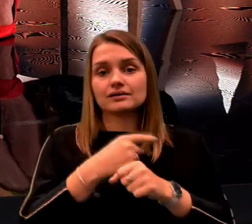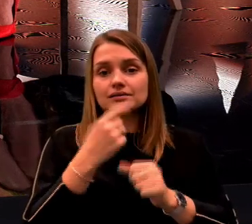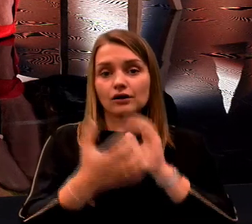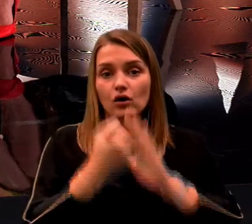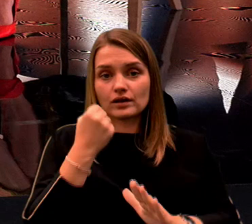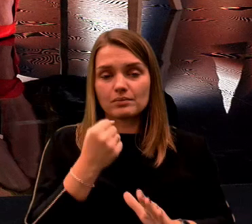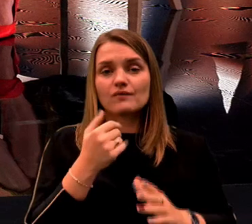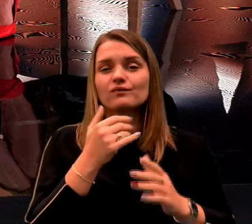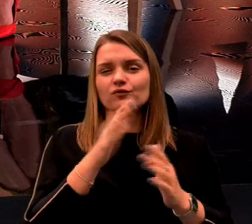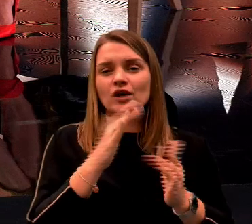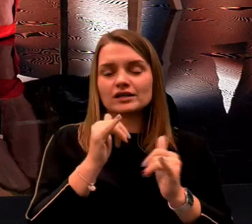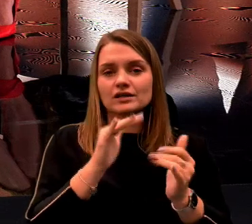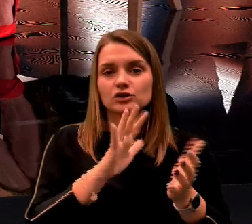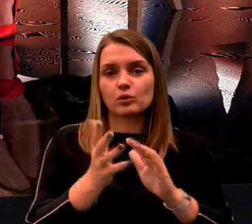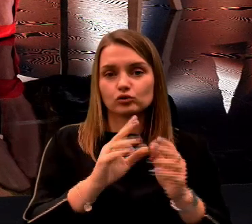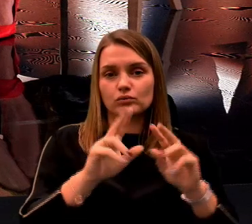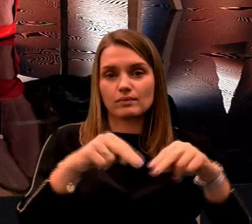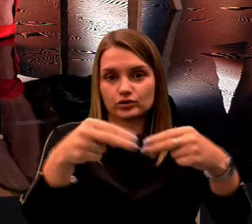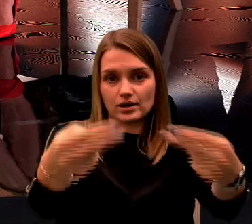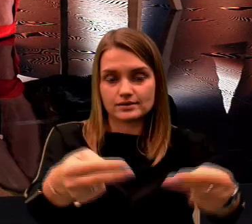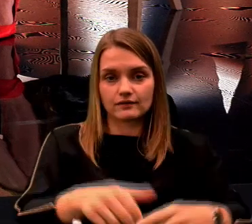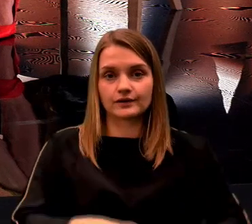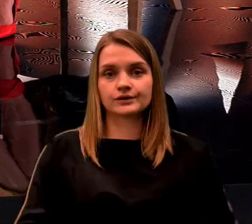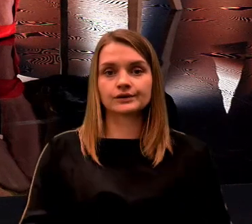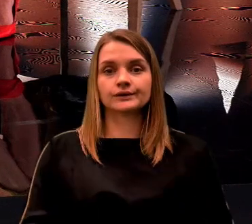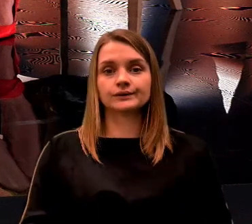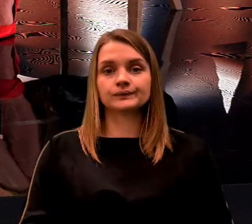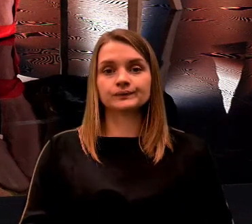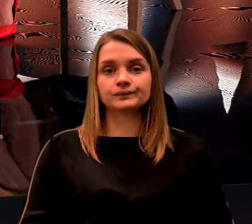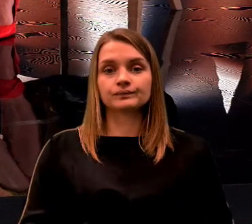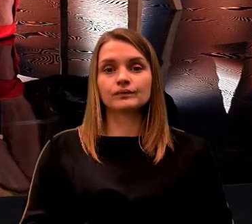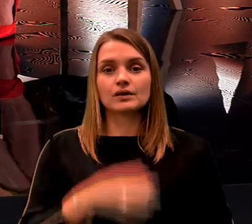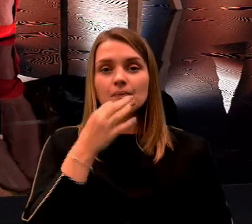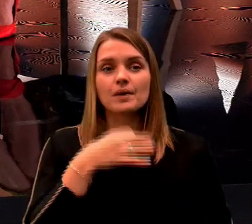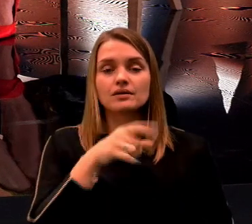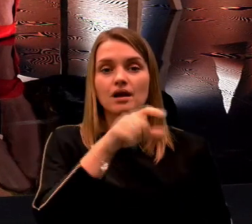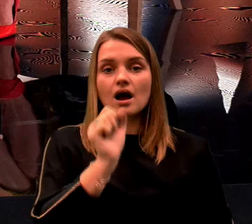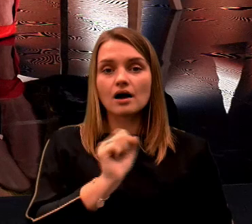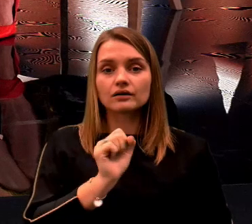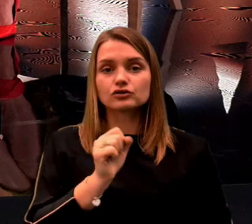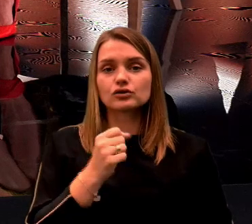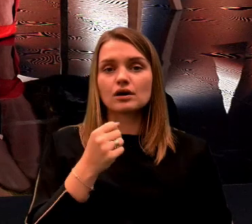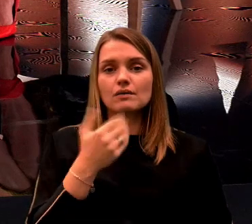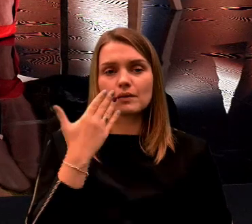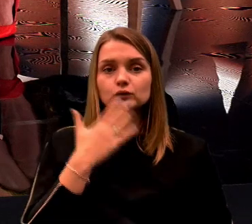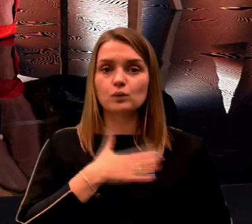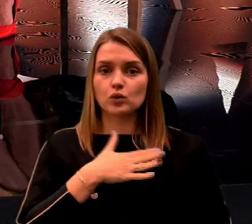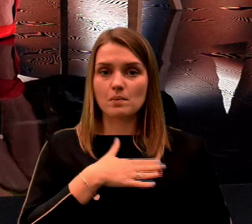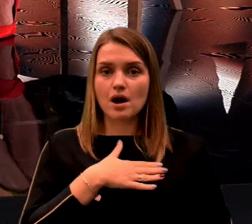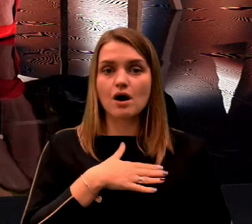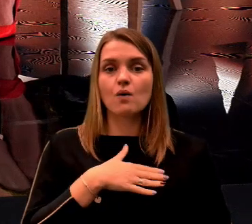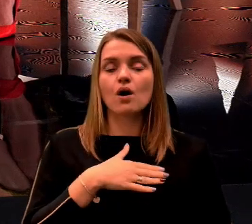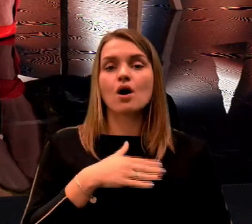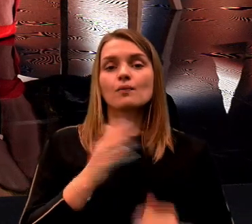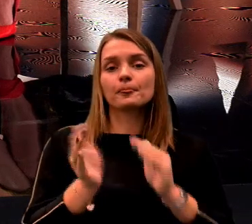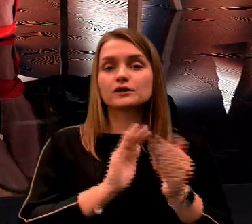to przekazują, prawda? Musimy sobie, tutaj pani Agnieszka to bardzo mi się podobał ten sposób